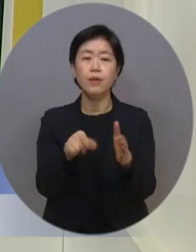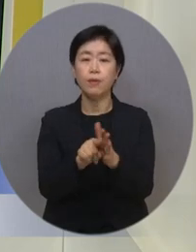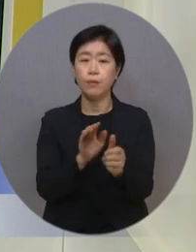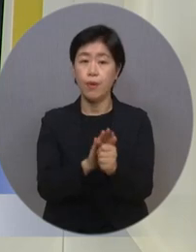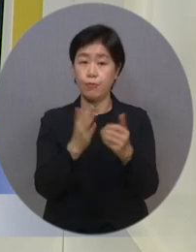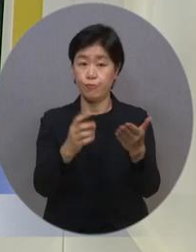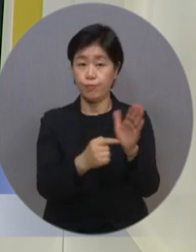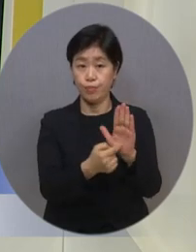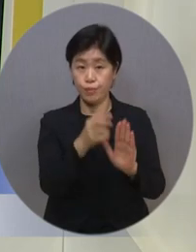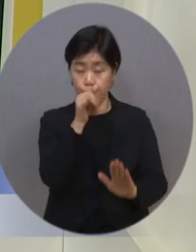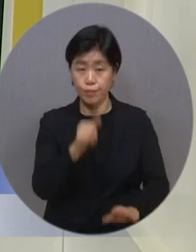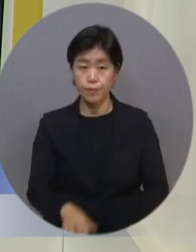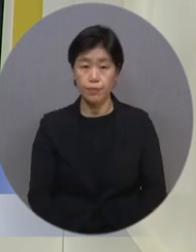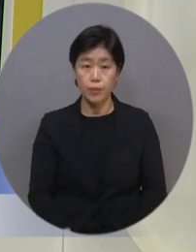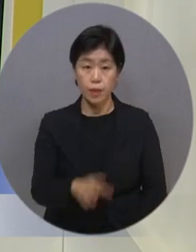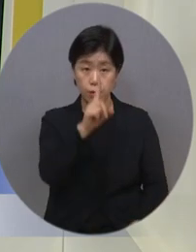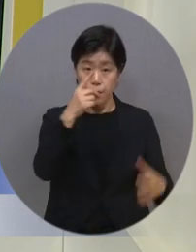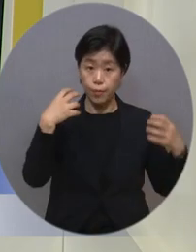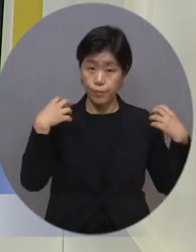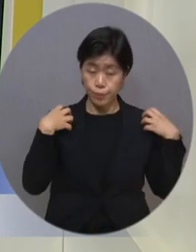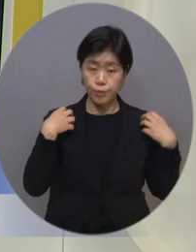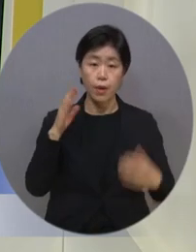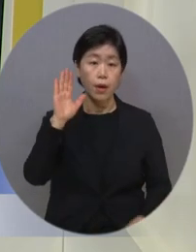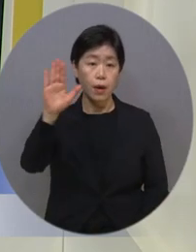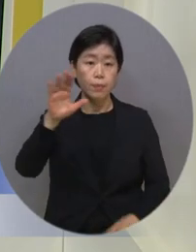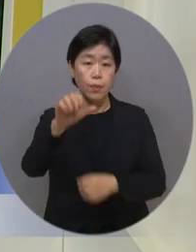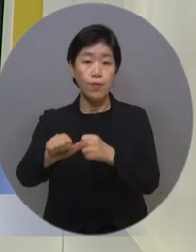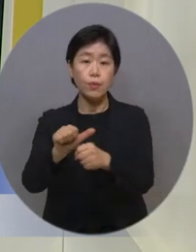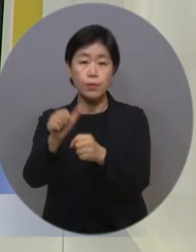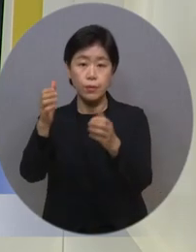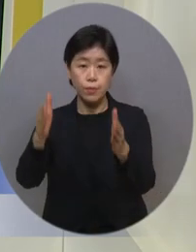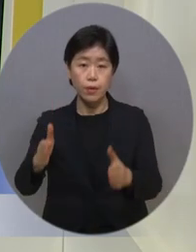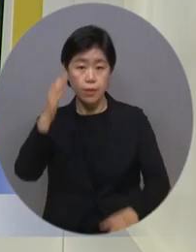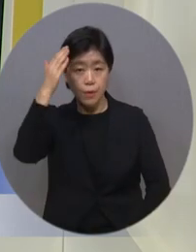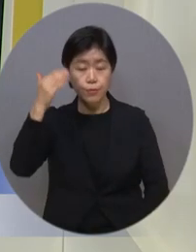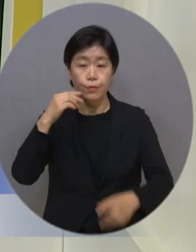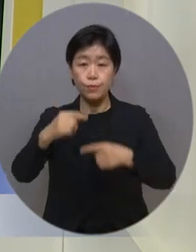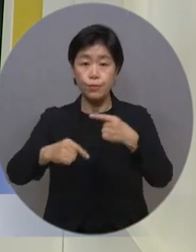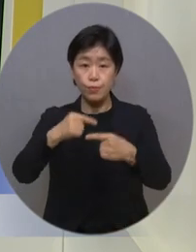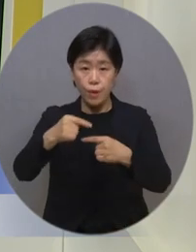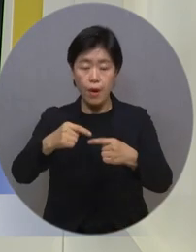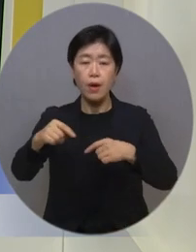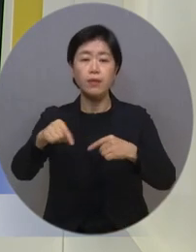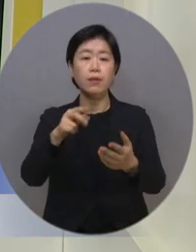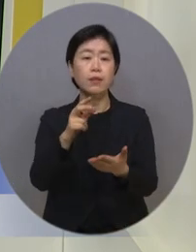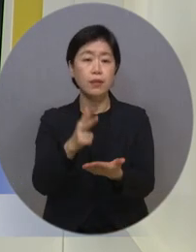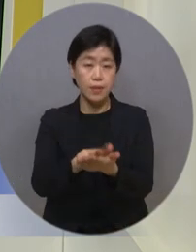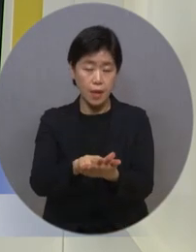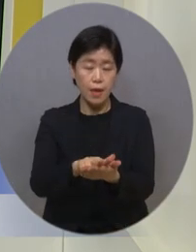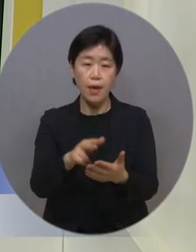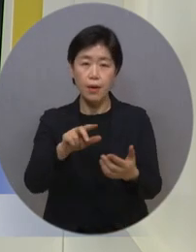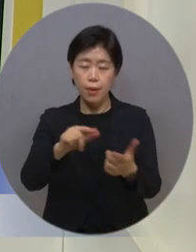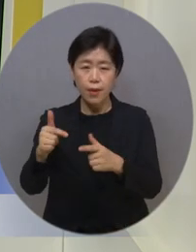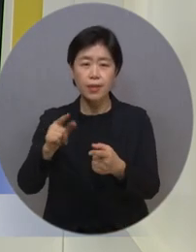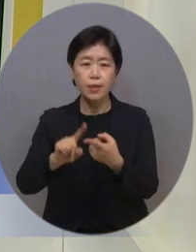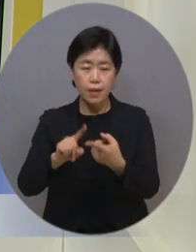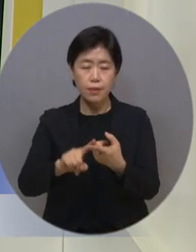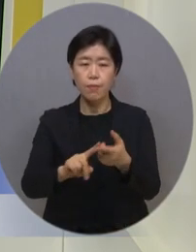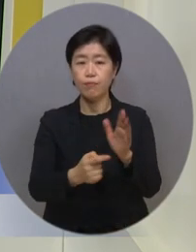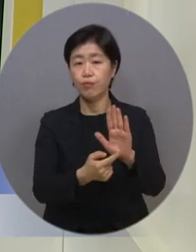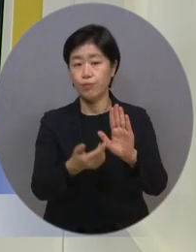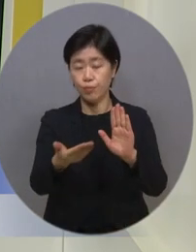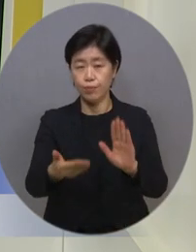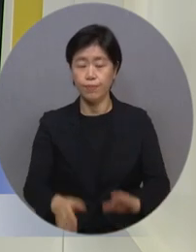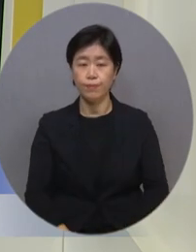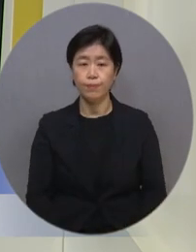문화체육관광부는 향후 5년간의 한국서정책 비전과 방향을 제시한 제2차 한국서발전 기본계획을